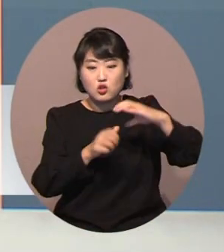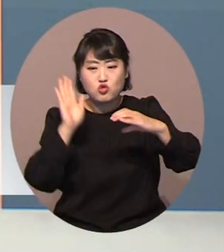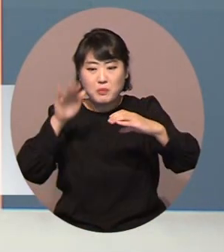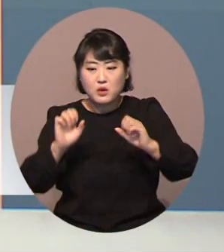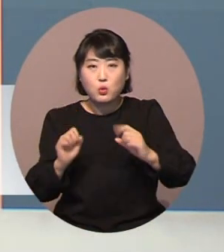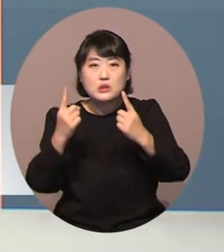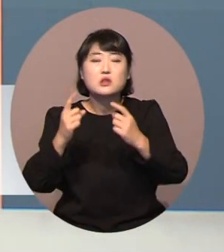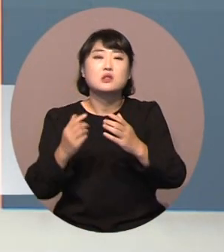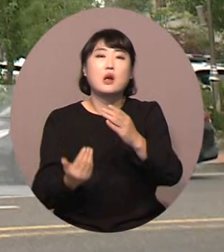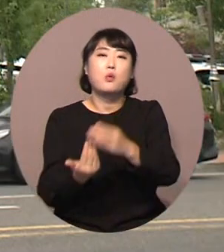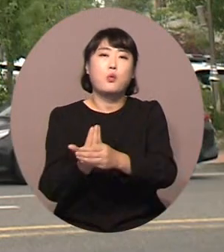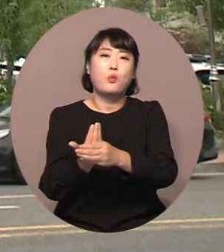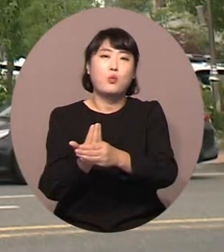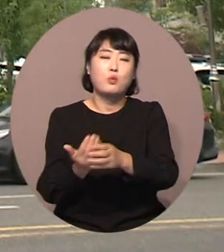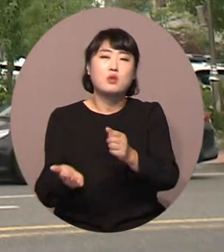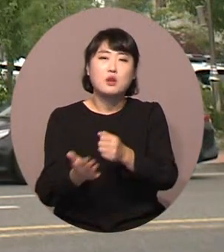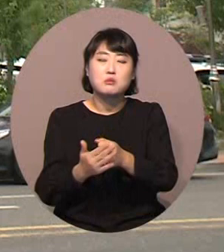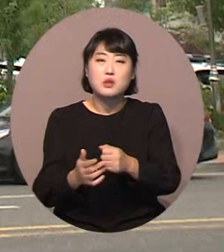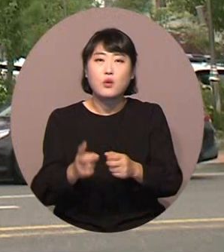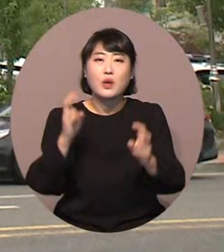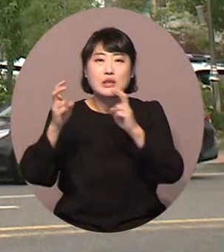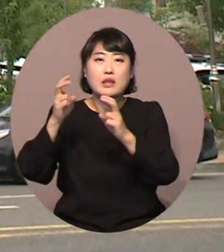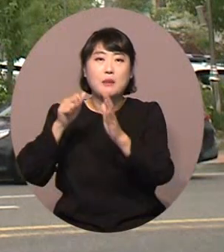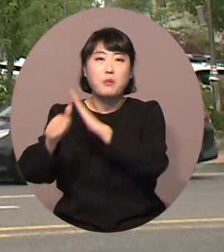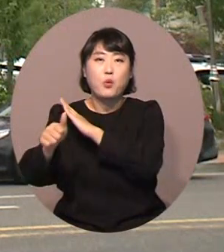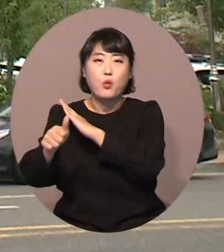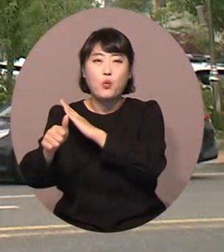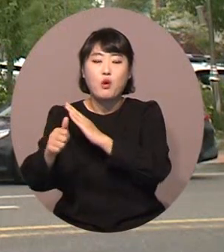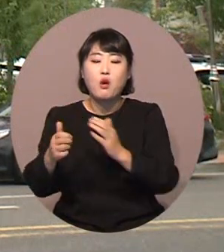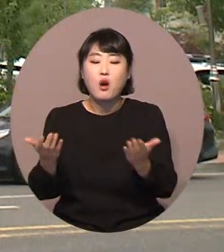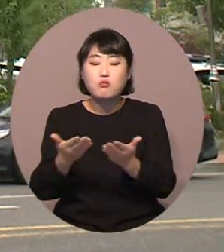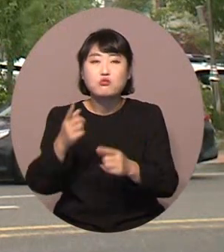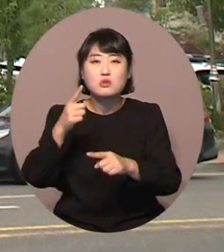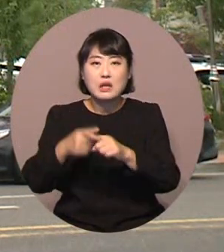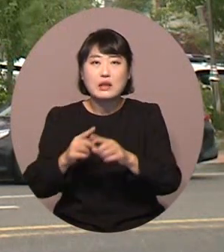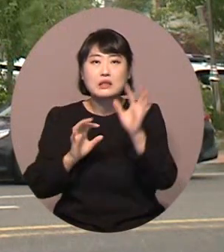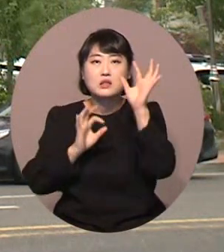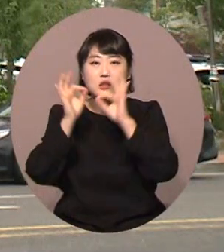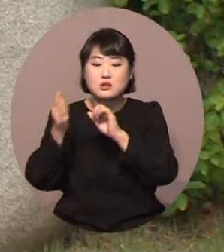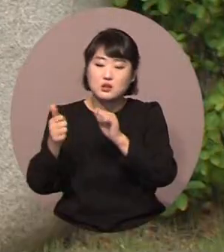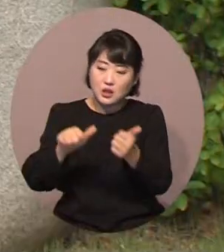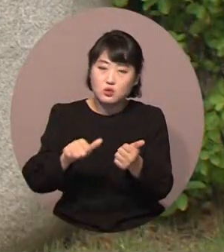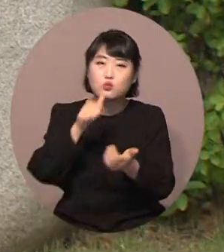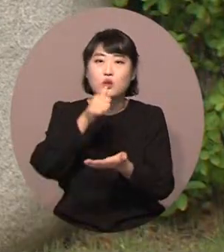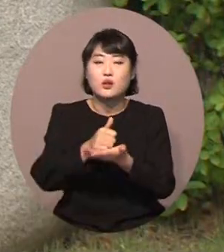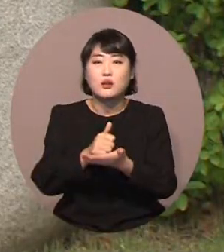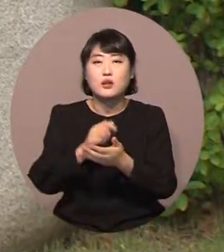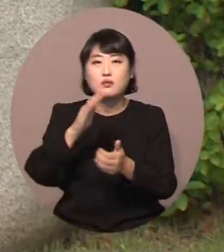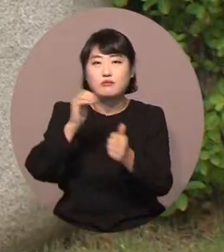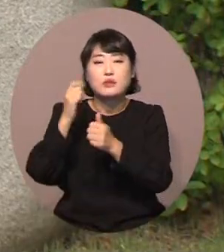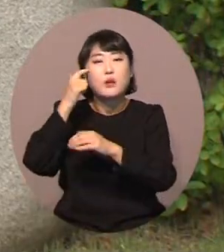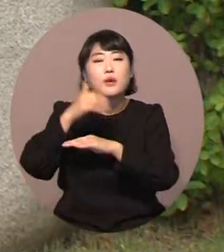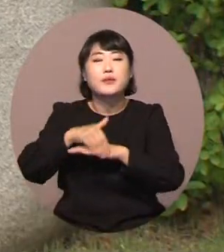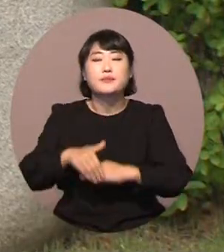사고가 발생했다며 업체 대표를 업무상 과실 치사 혐의로 송치할 예정입니다 n